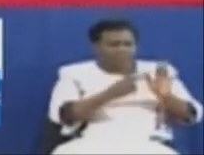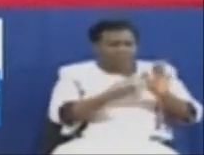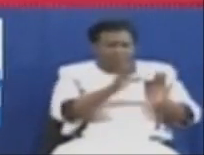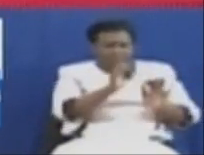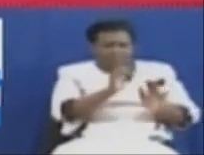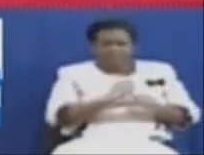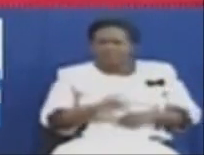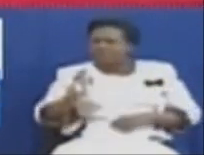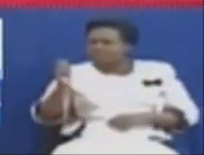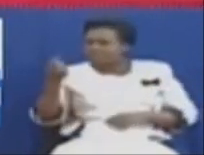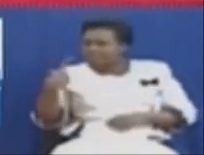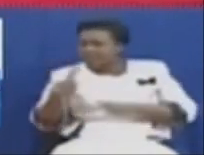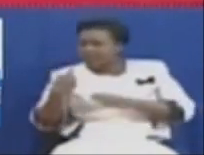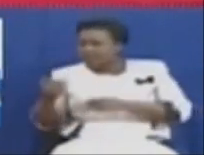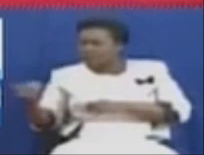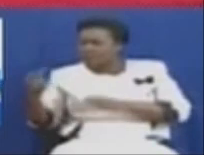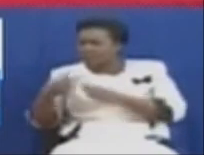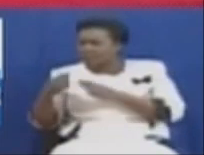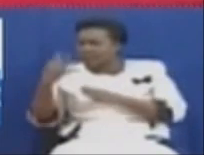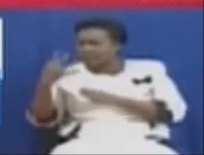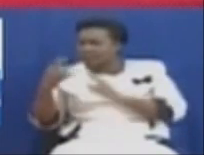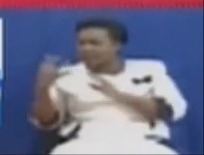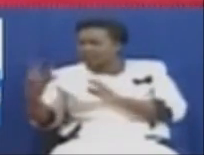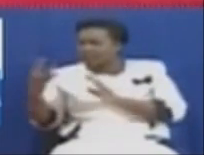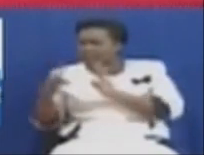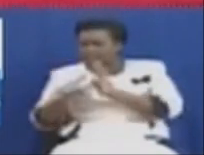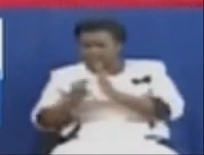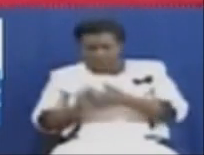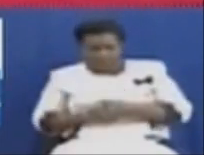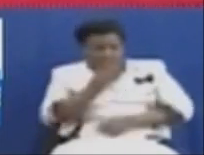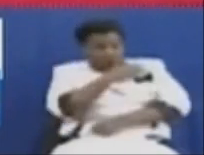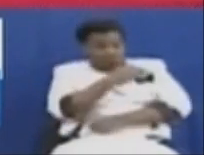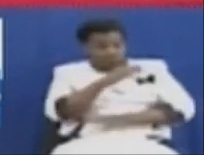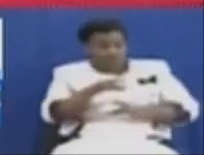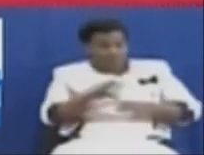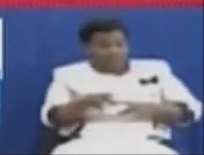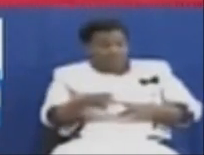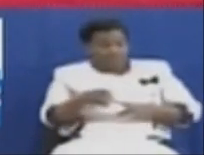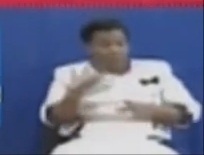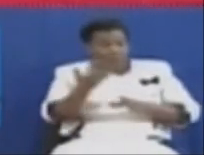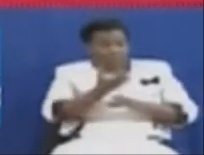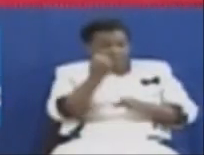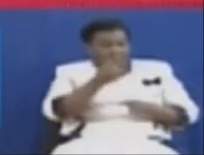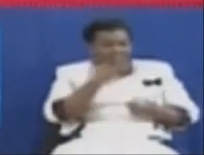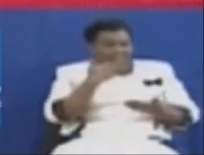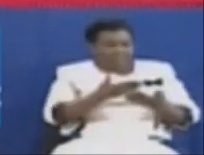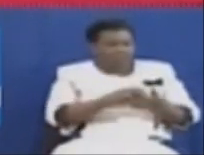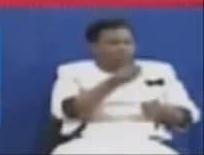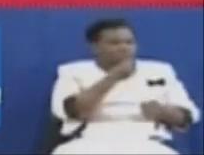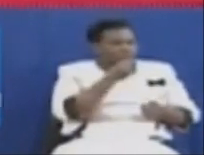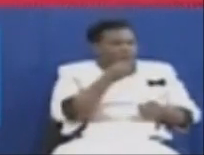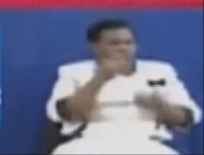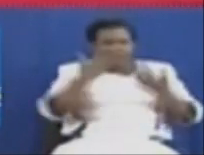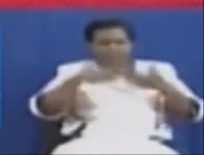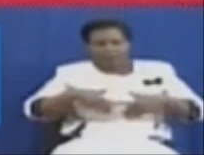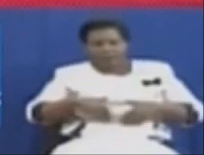Mwanza, Dodoma, Arusha na Iringa. Jumla ya watoto wapatao 6,393,